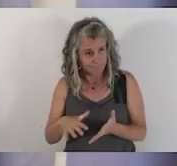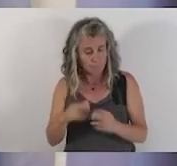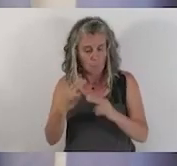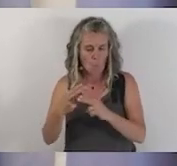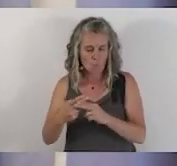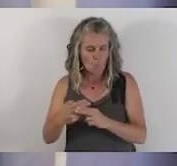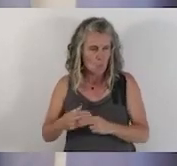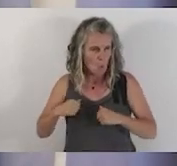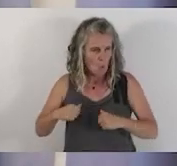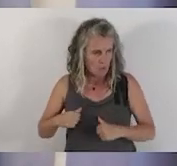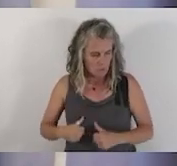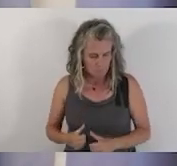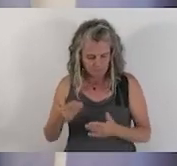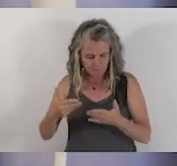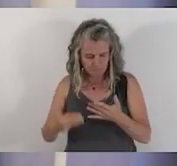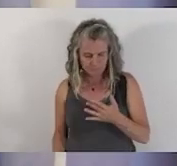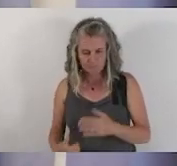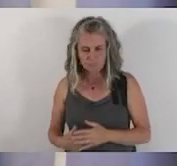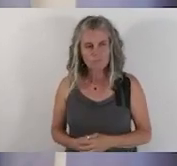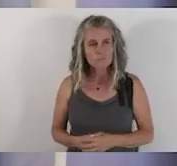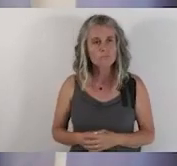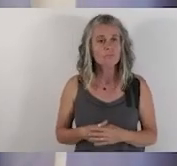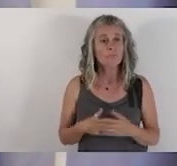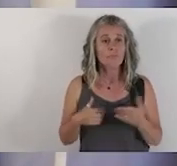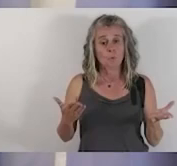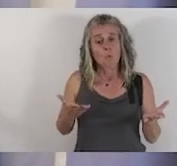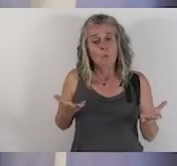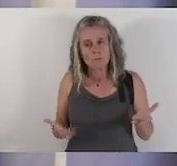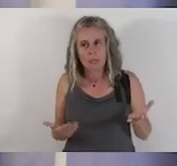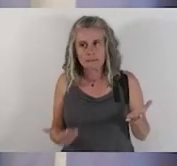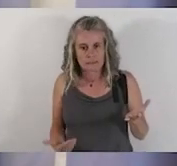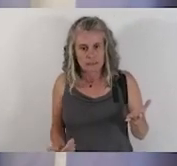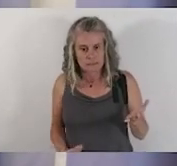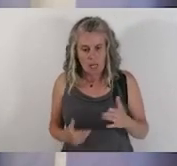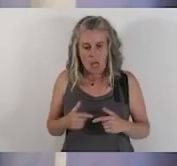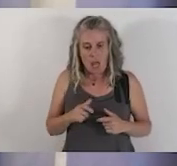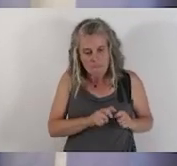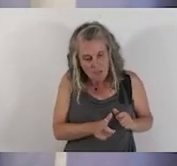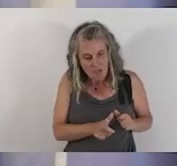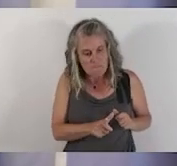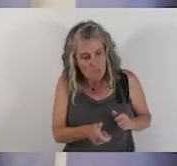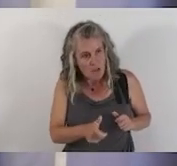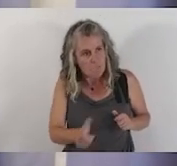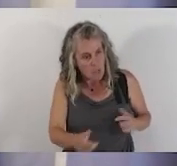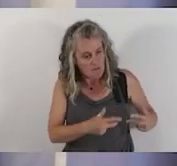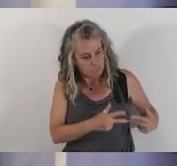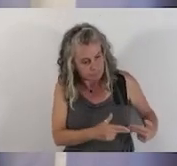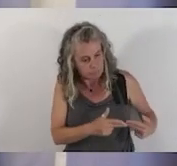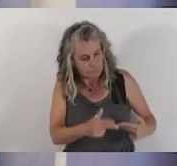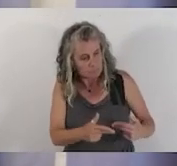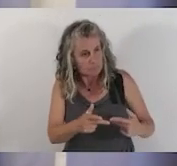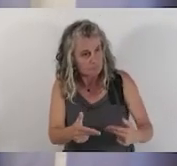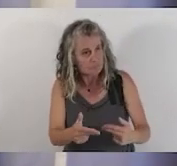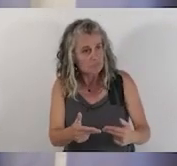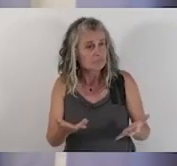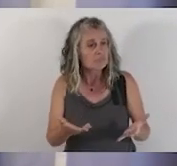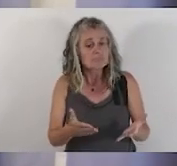Voilà, c'est la déclinaison pas après pas de ce qui est prévu avec la Spleen.